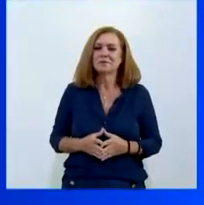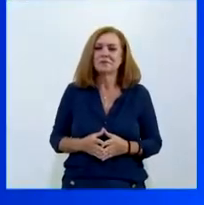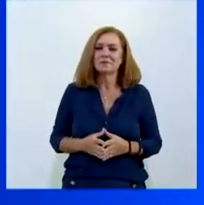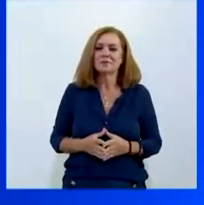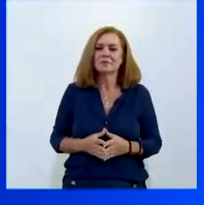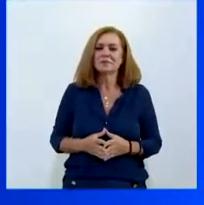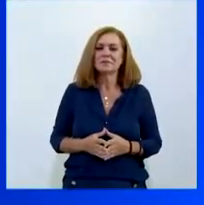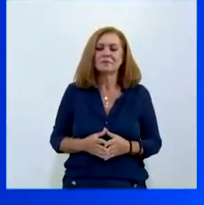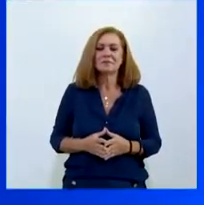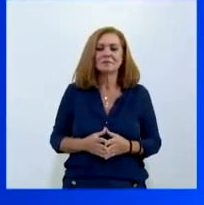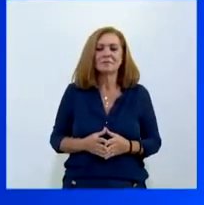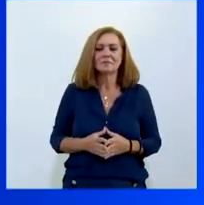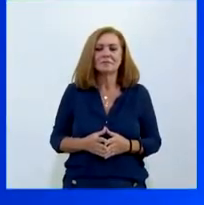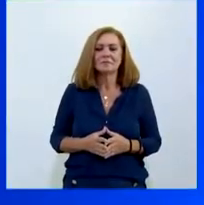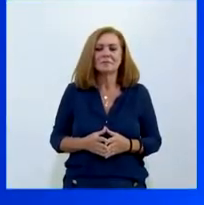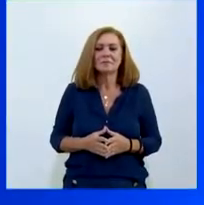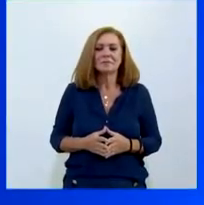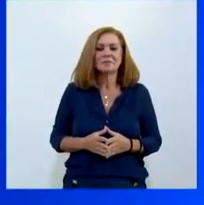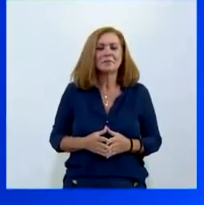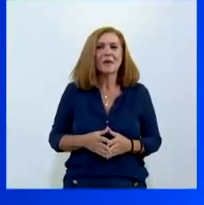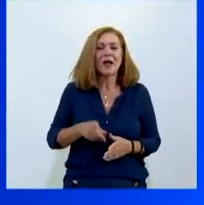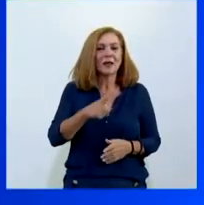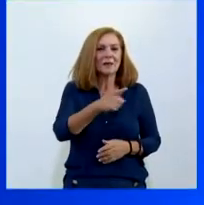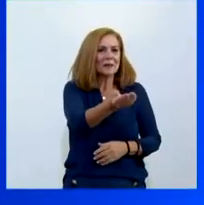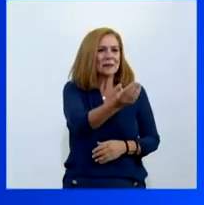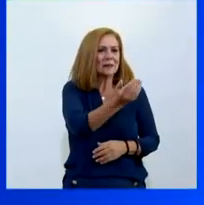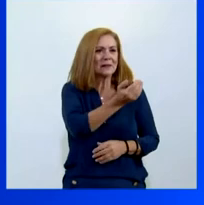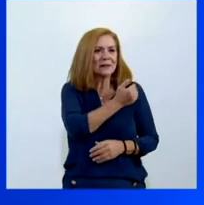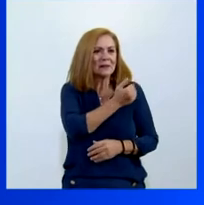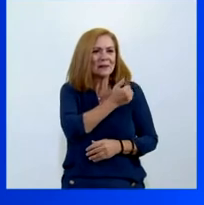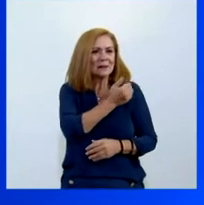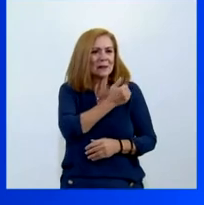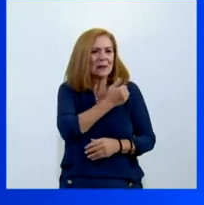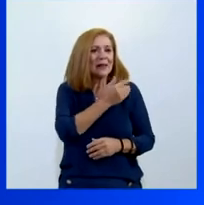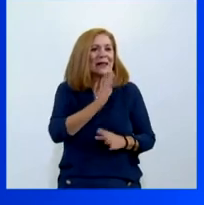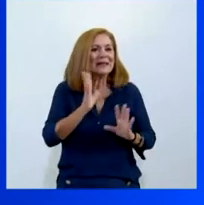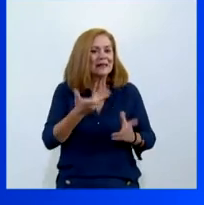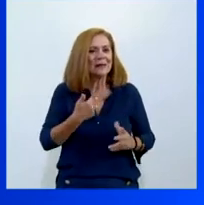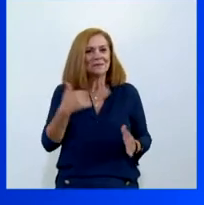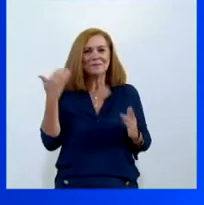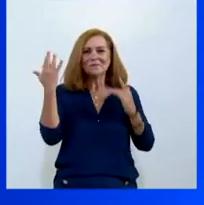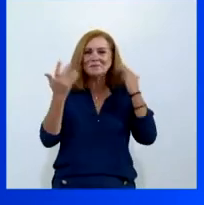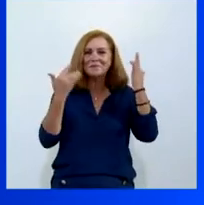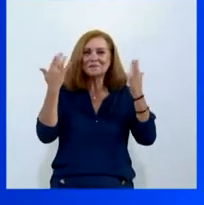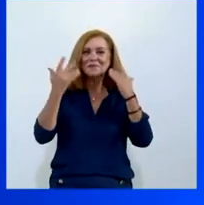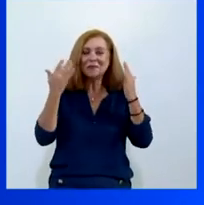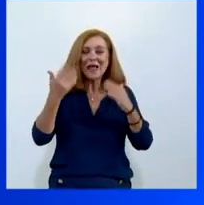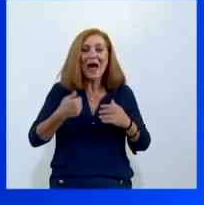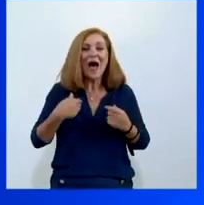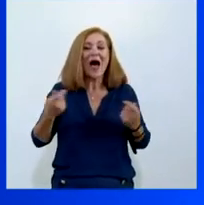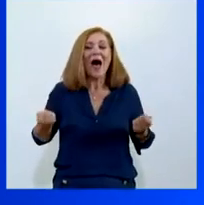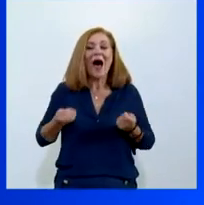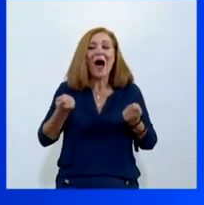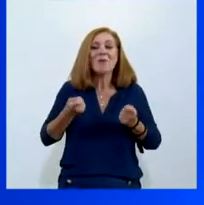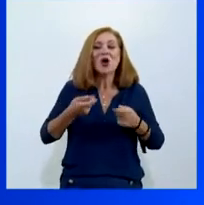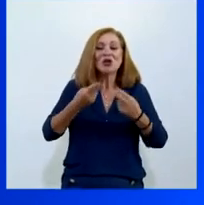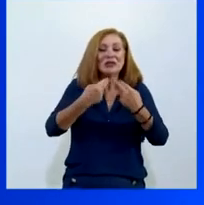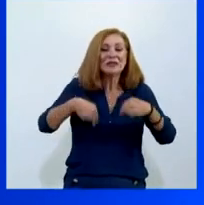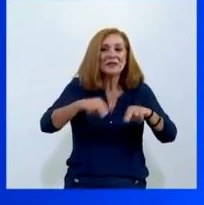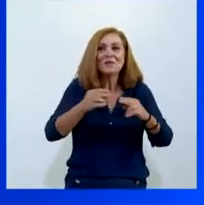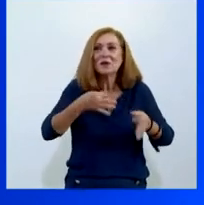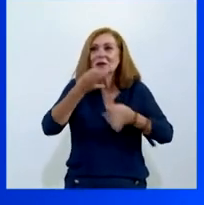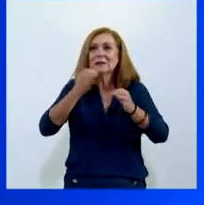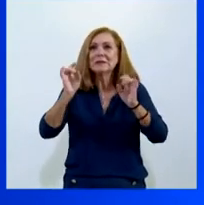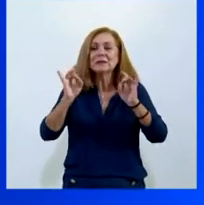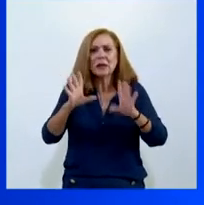Είναι πολύ περίεργος τι ερώτηση θα μου κάνατε αν δεν έκανα καμία απολύτως αλλαγή στο Υπουργικό Συμβούλιο μετά τις εκλογές. Και αν έμειναν όλοι οι